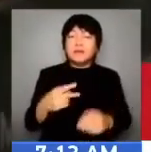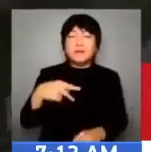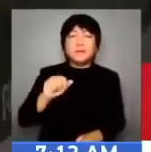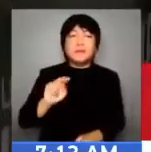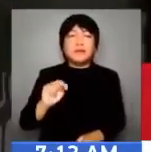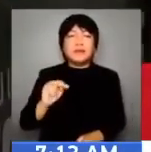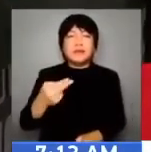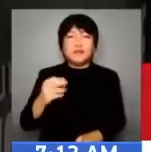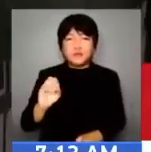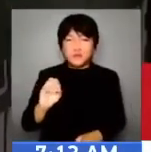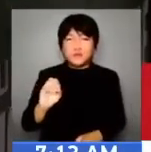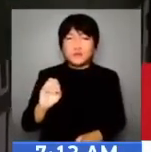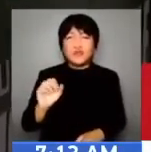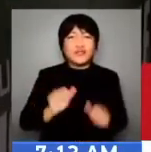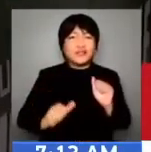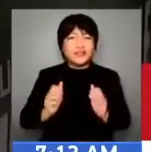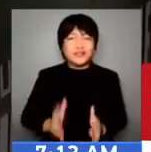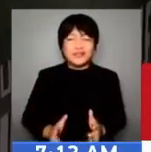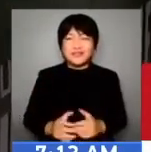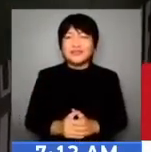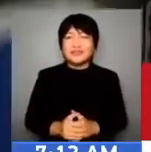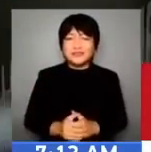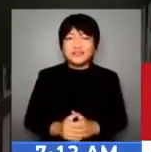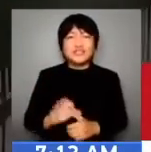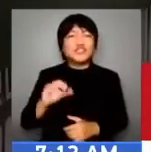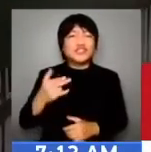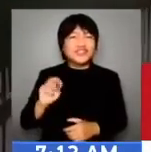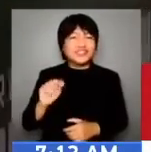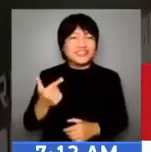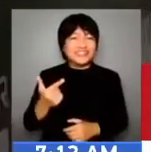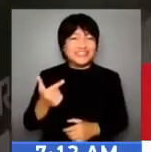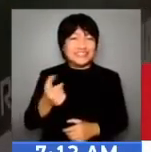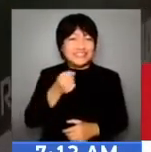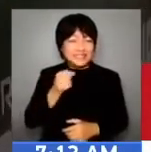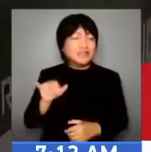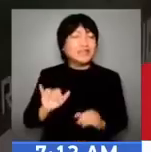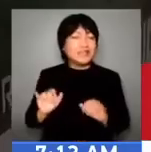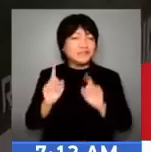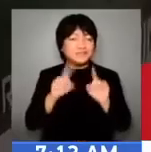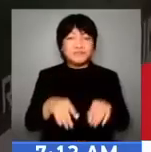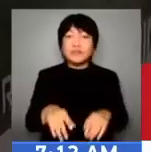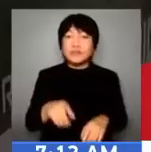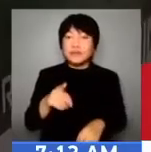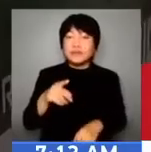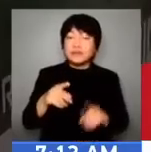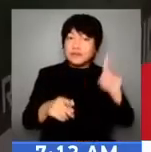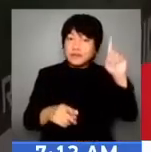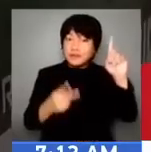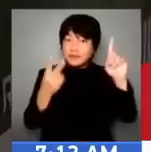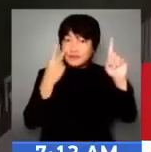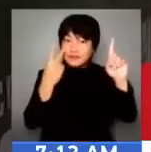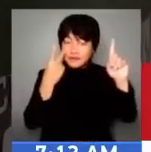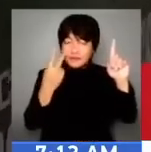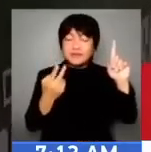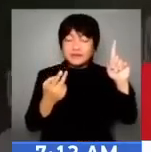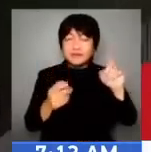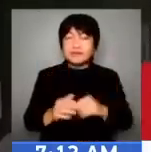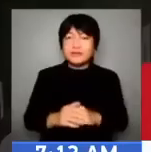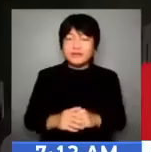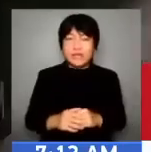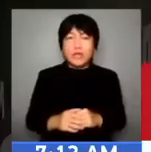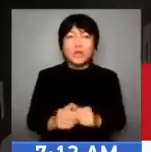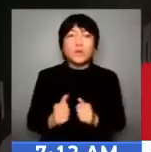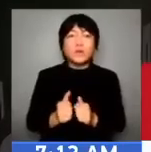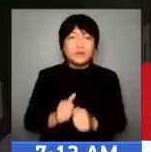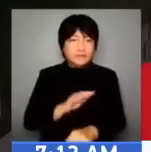actually. That's me! Kwento ni Pancho, sinulat niya ang oras kasama ang anak na si Sky habang naghihintay sa